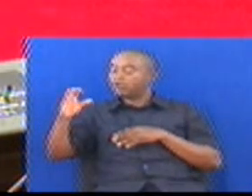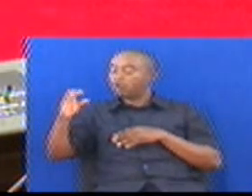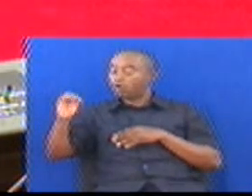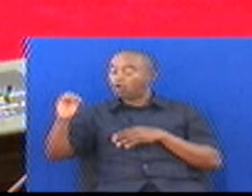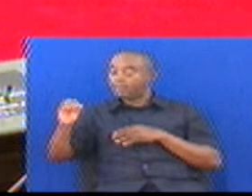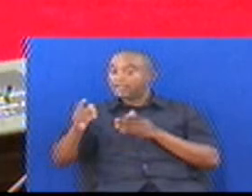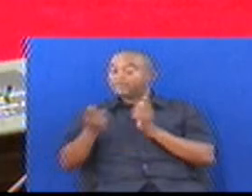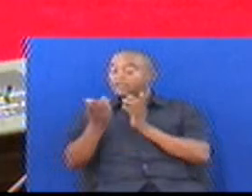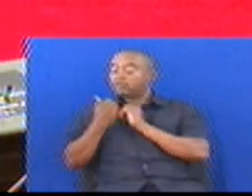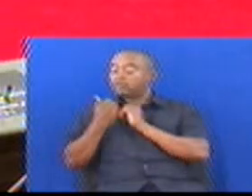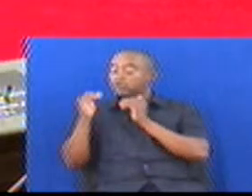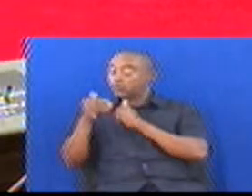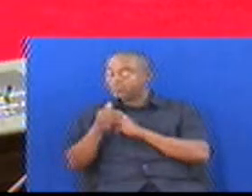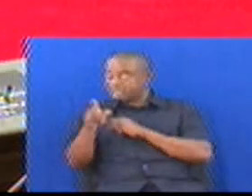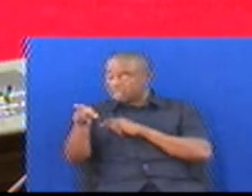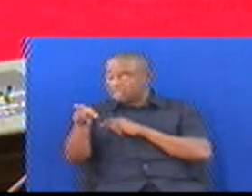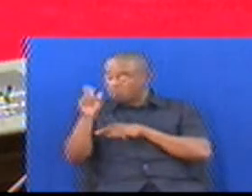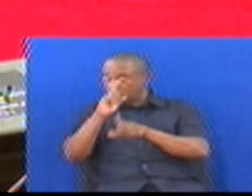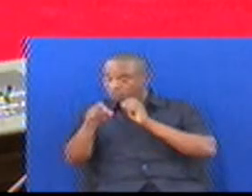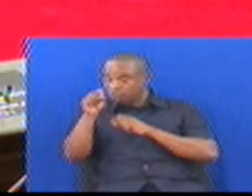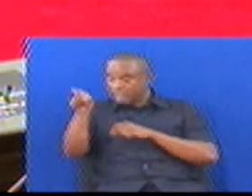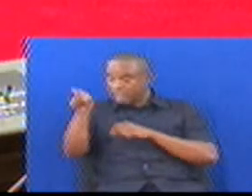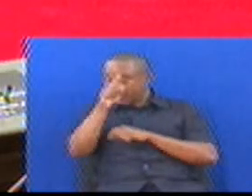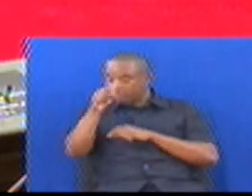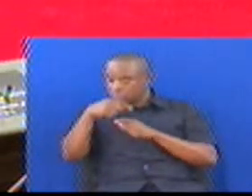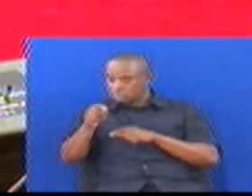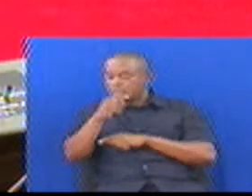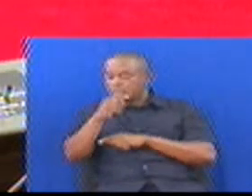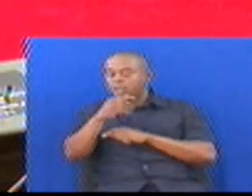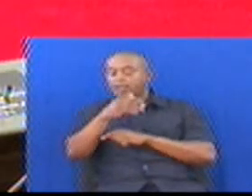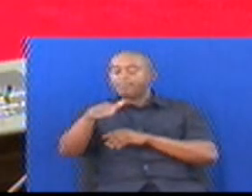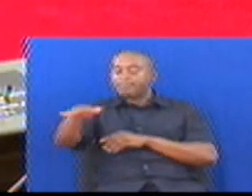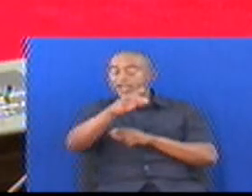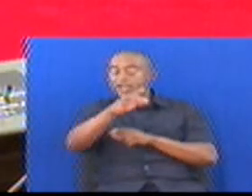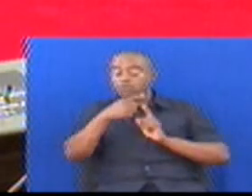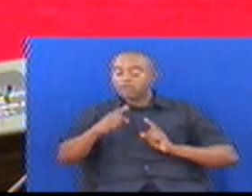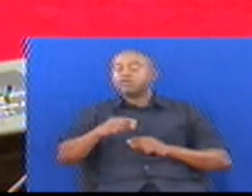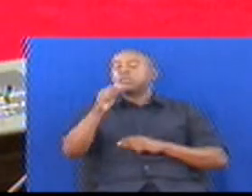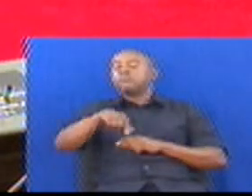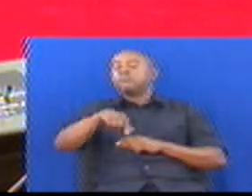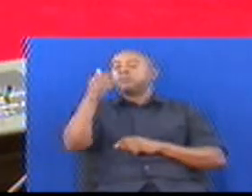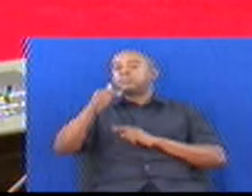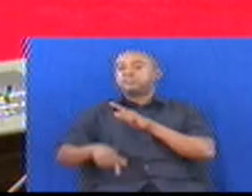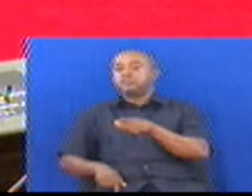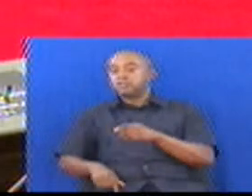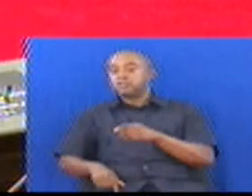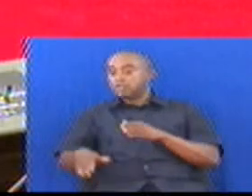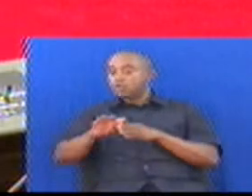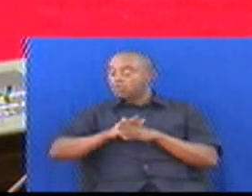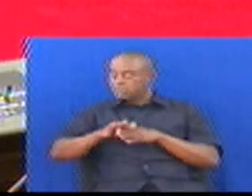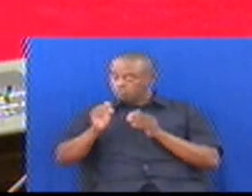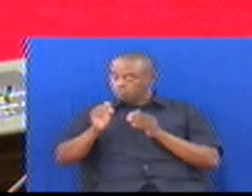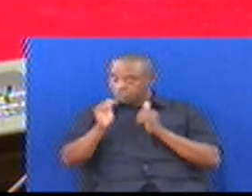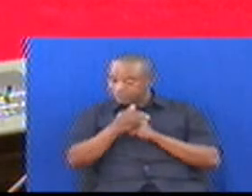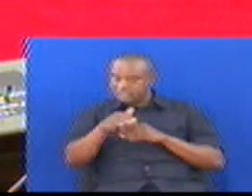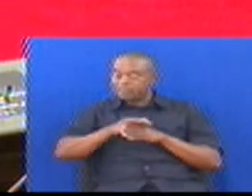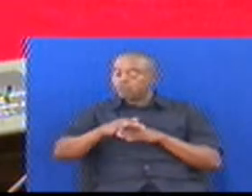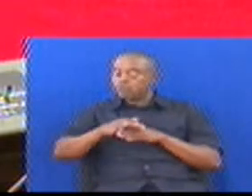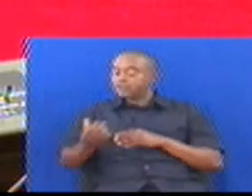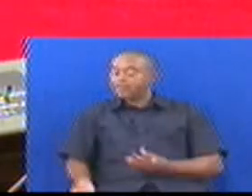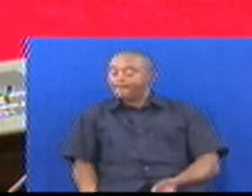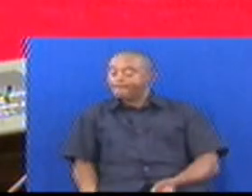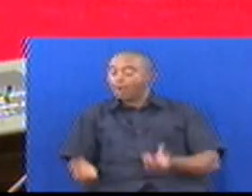zaidi ya 80 katika maji baridi na asilimia 100 kwa uvuvi kwa kutumia mabomu kwa ukanda wa pwani ya